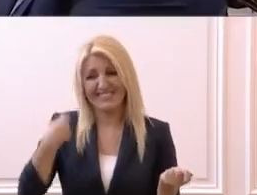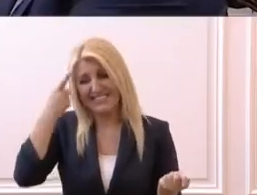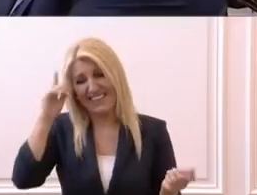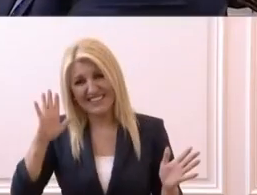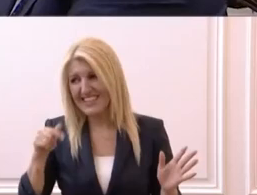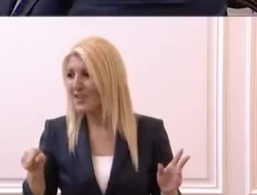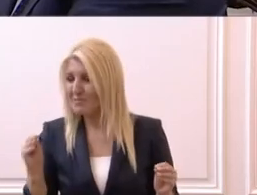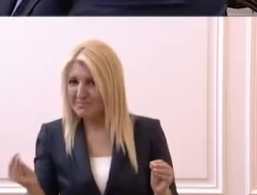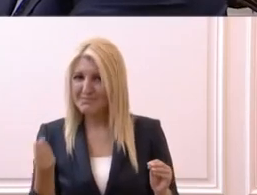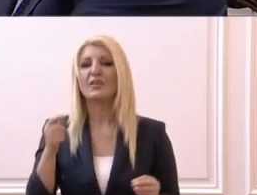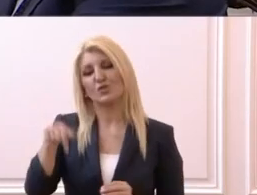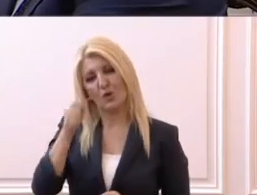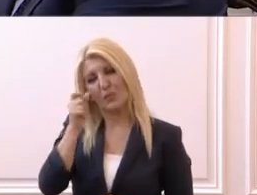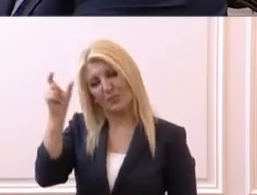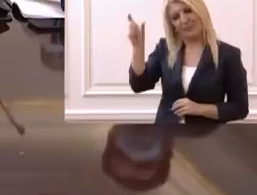περάσουμε αμέσως μετά στον κύριο Πιερακάκη.